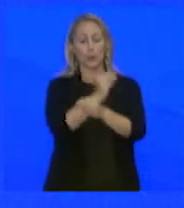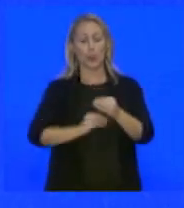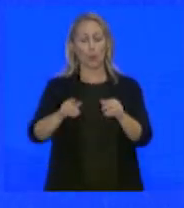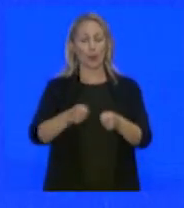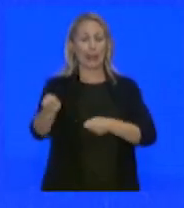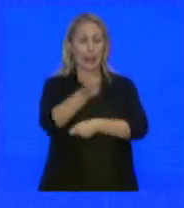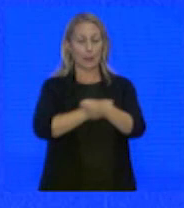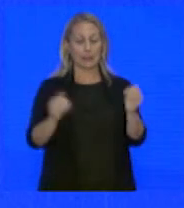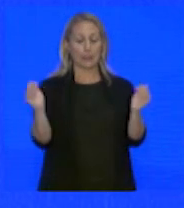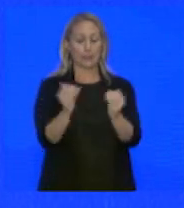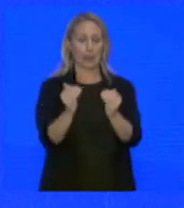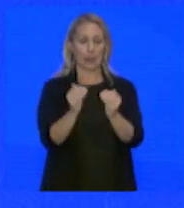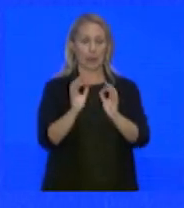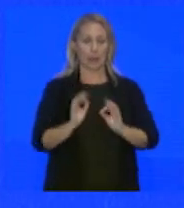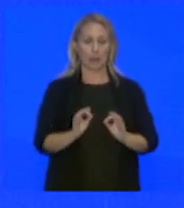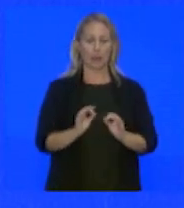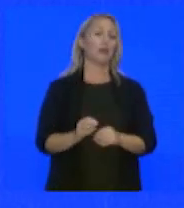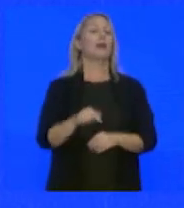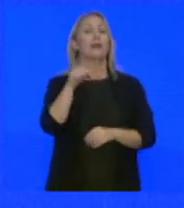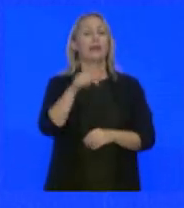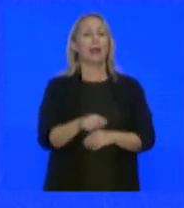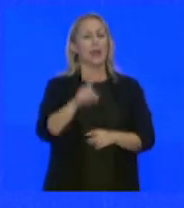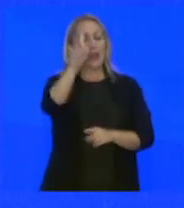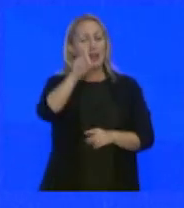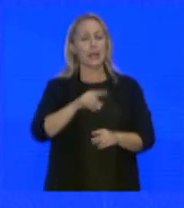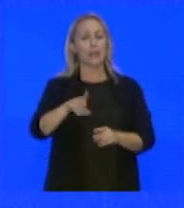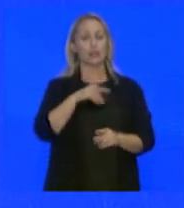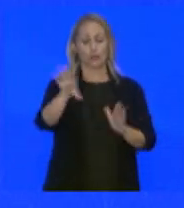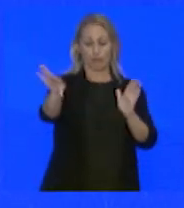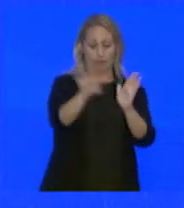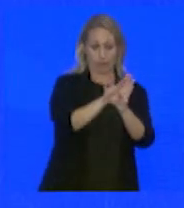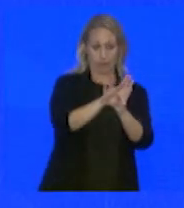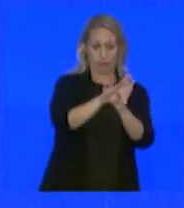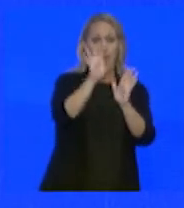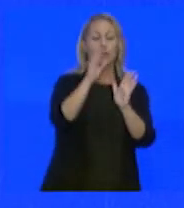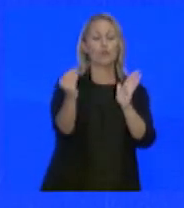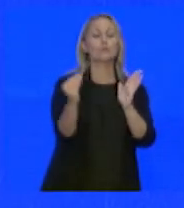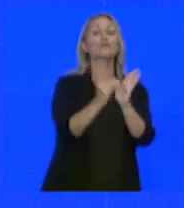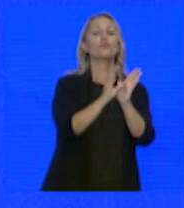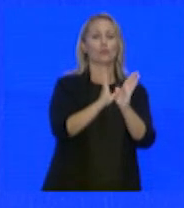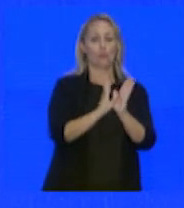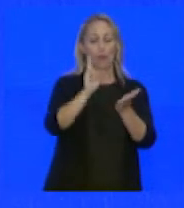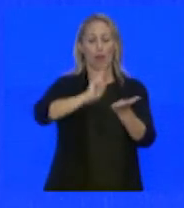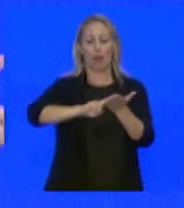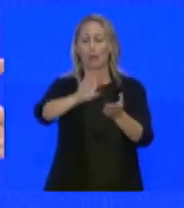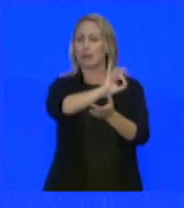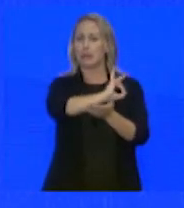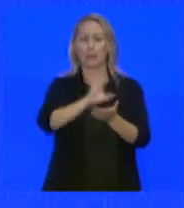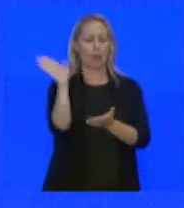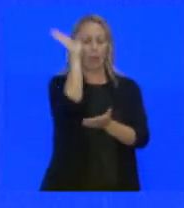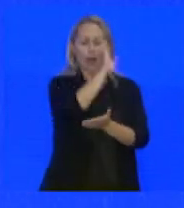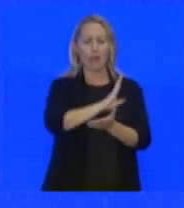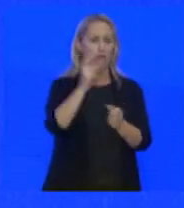μεταφέροντας πολλούς εργαζόμενους στη μαύρη και κυρίως στην υποδηλωμένη απασχόληση. Ενώ μεγάλες